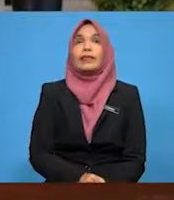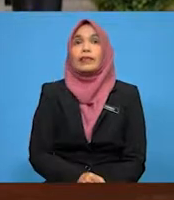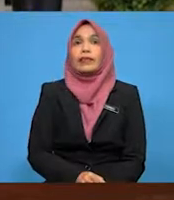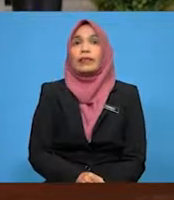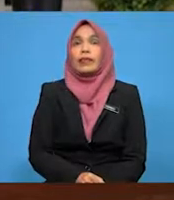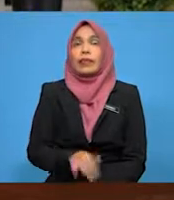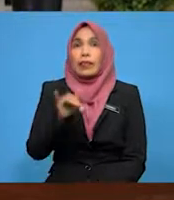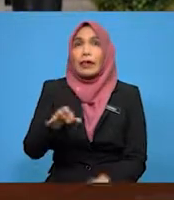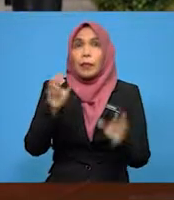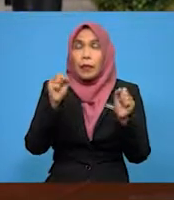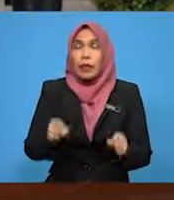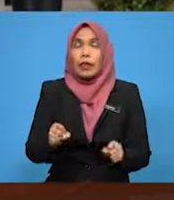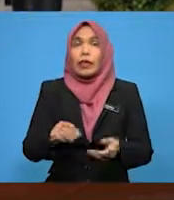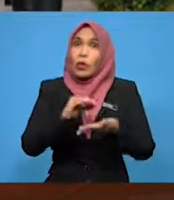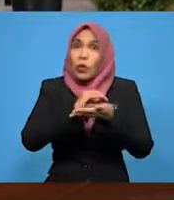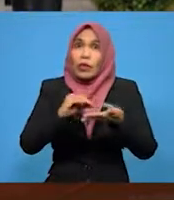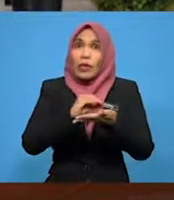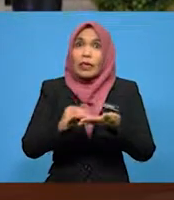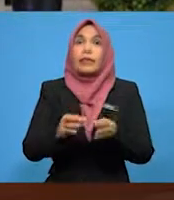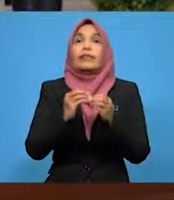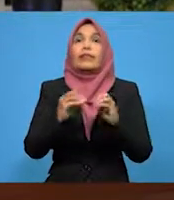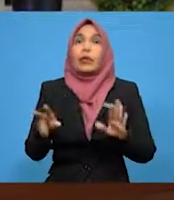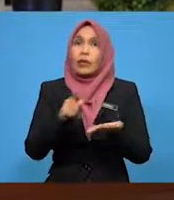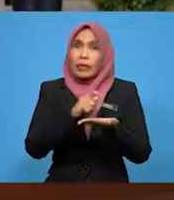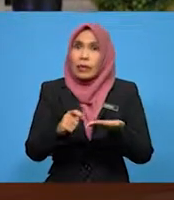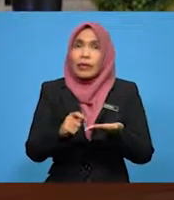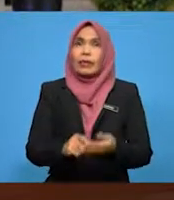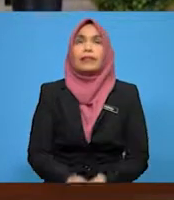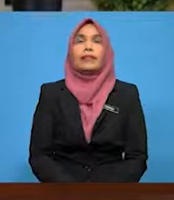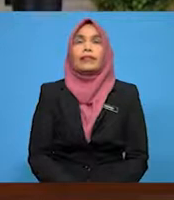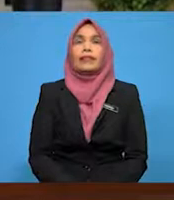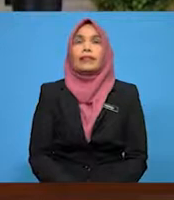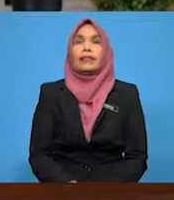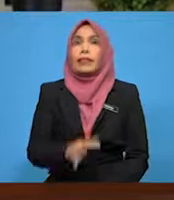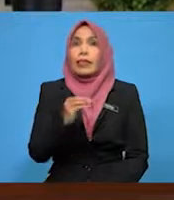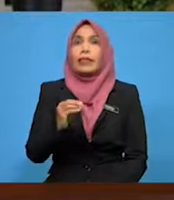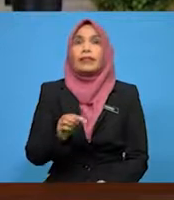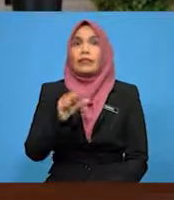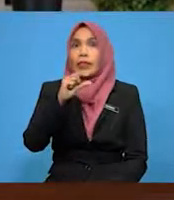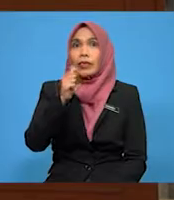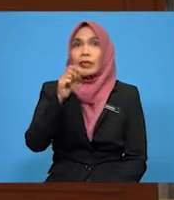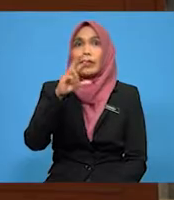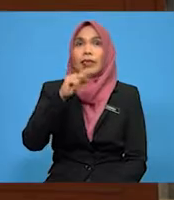kontaminasi yang boleh merosakkan telur tetasan, seterusnya mengganggu perkembangan embrio.